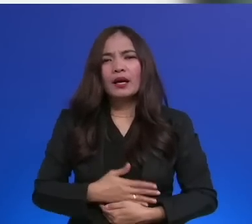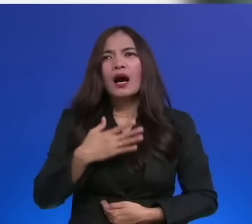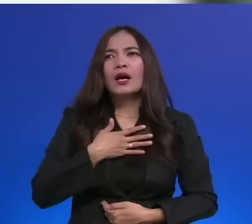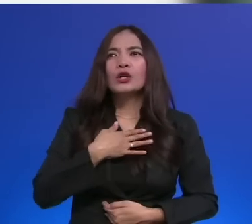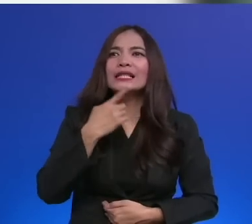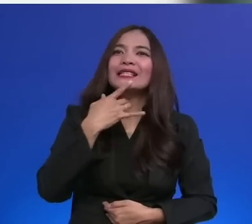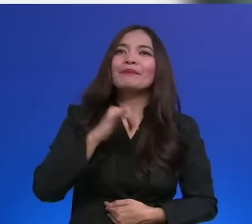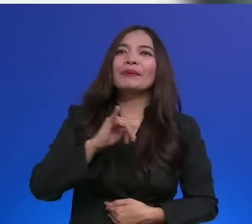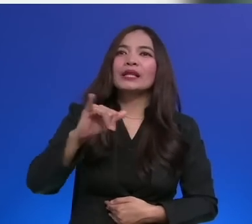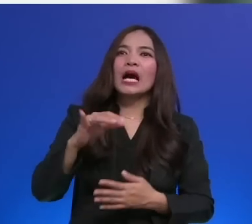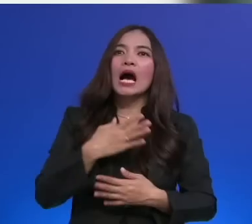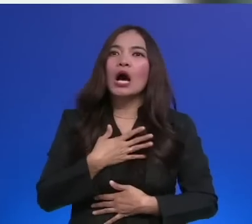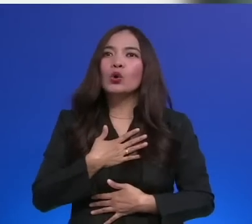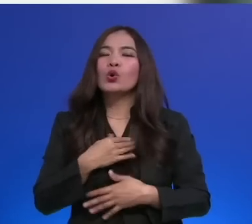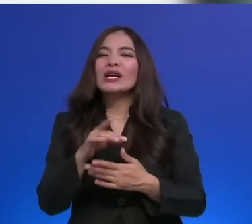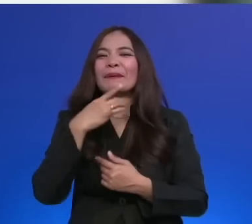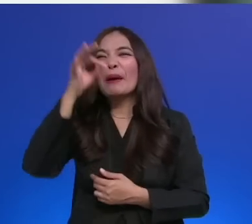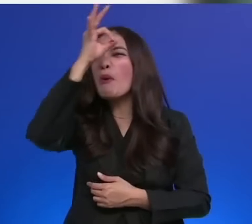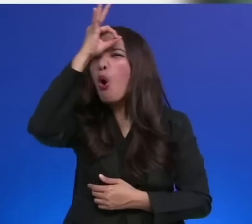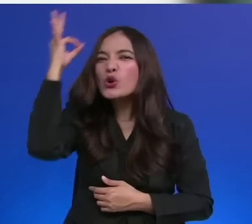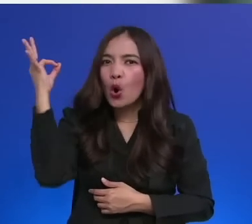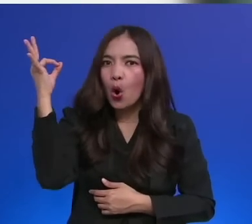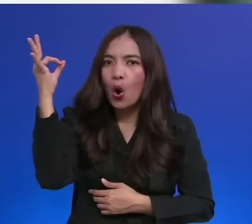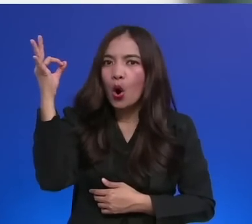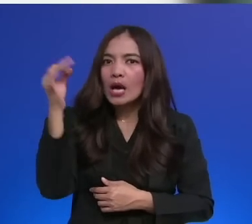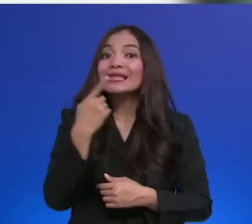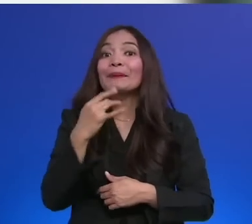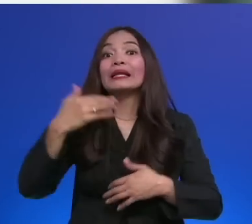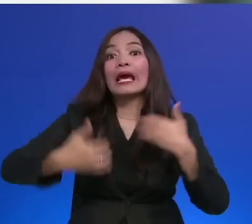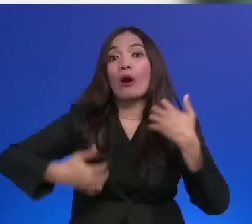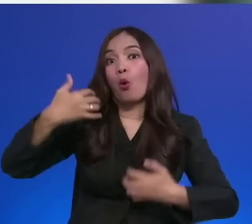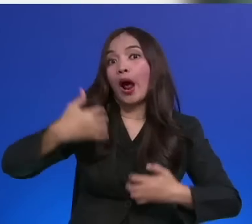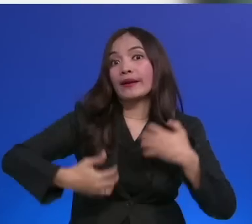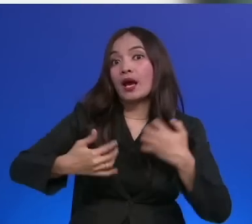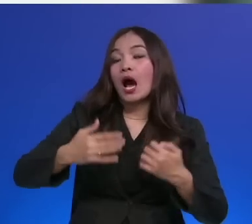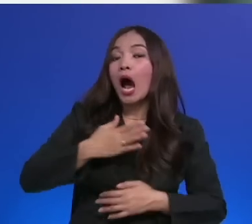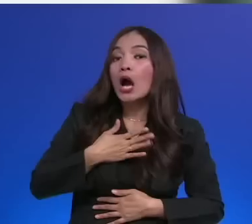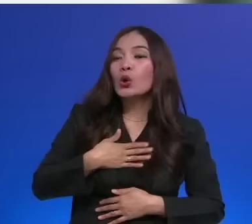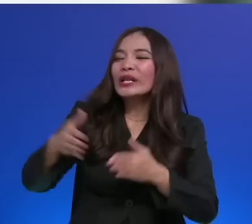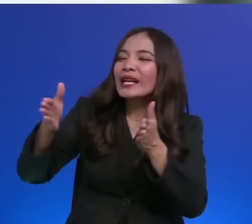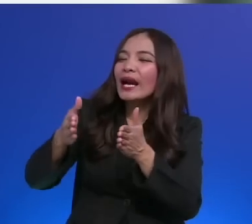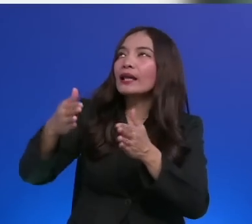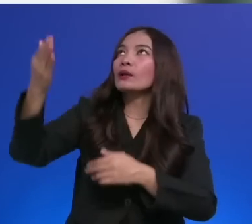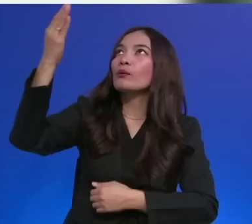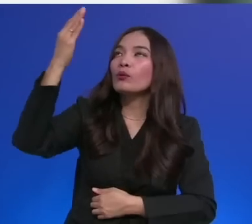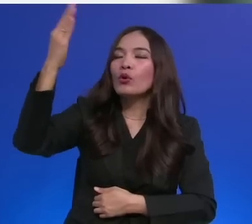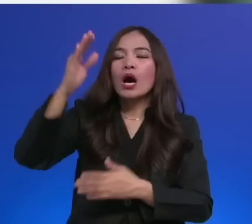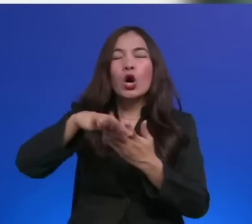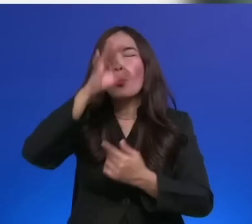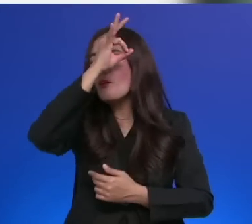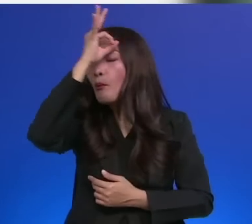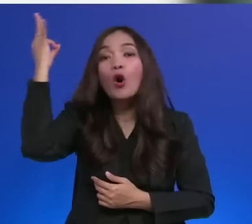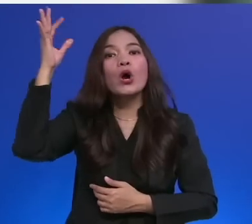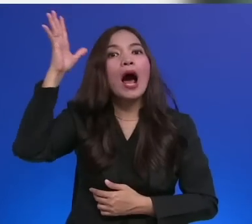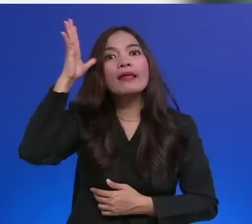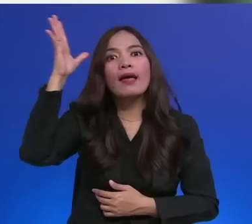Seperti hewan aku di dekatmu. Ya, aku dungu, aku bodoh, aku tidak mengerti,